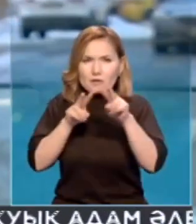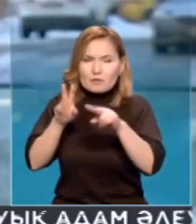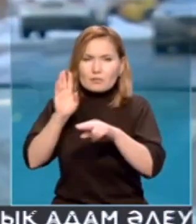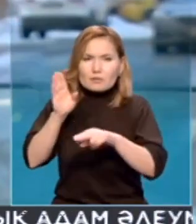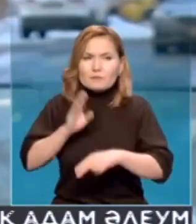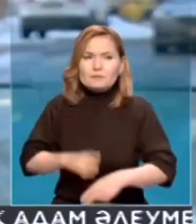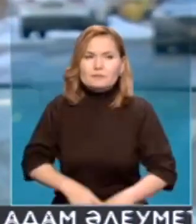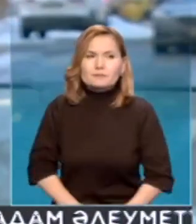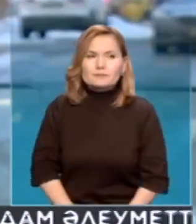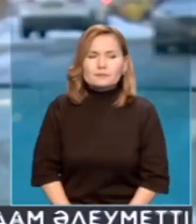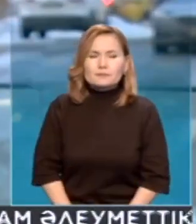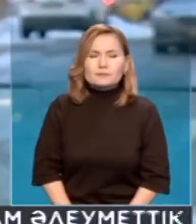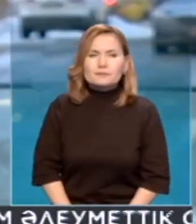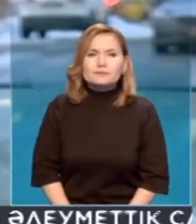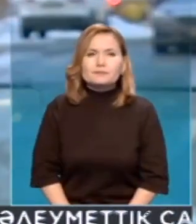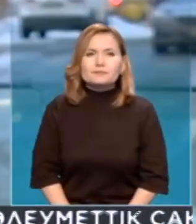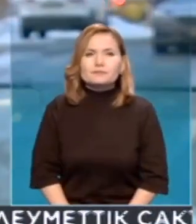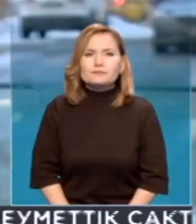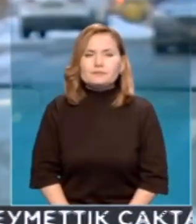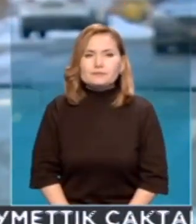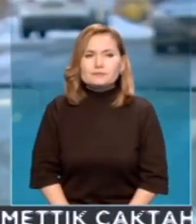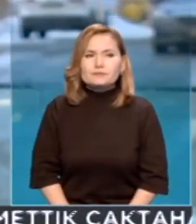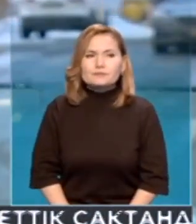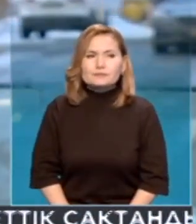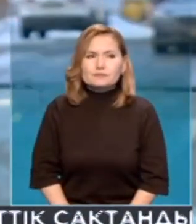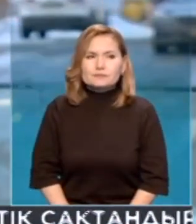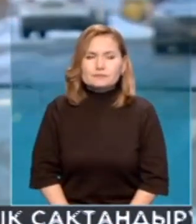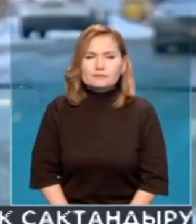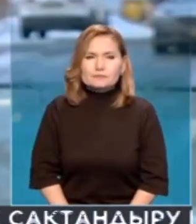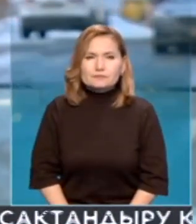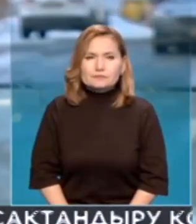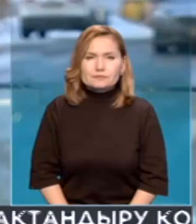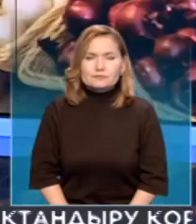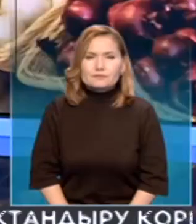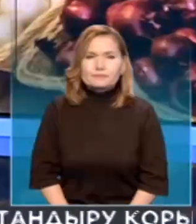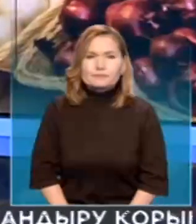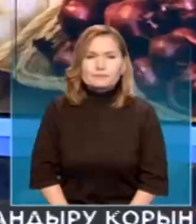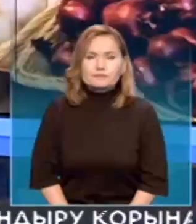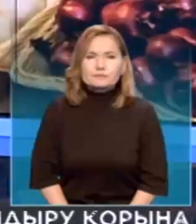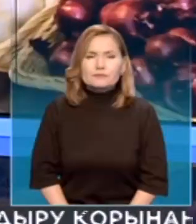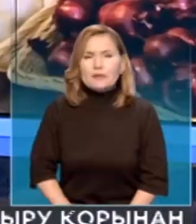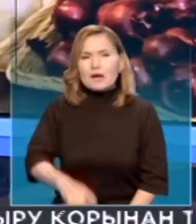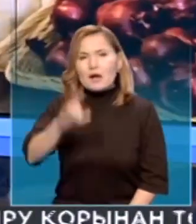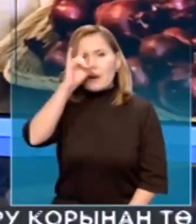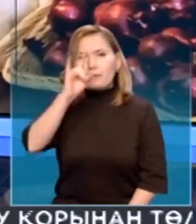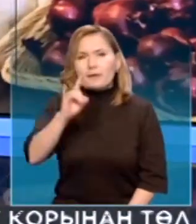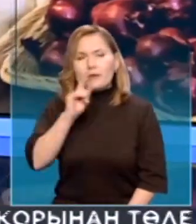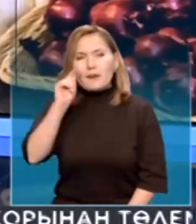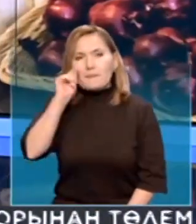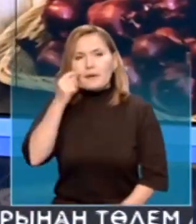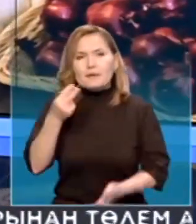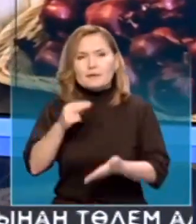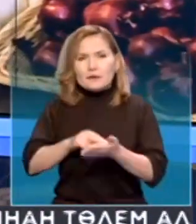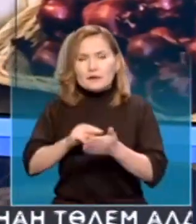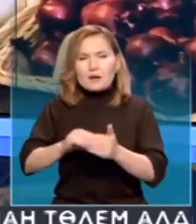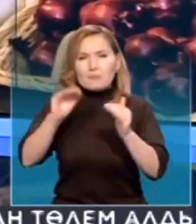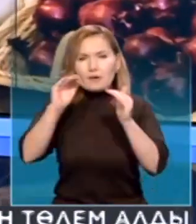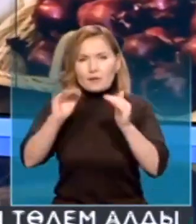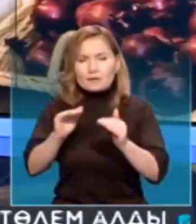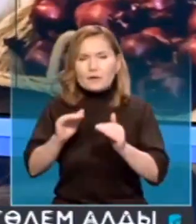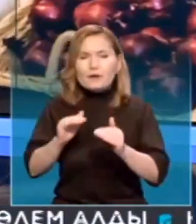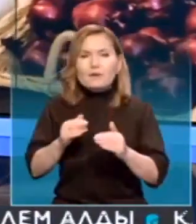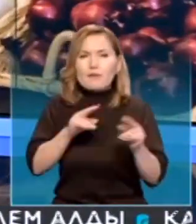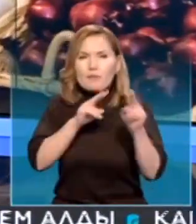ескертті. Досжан Маратұлы, Олжас Берікбаев, ұлттық арна. Елімізде пияздың бағасы тұрақталды,